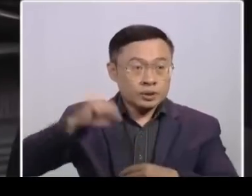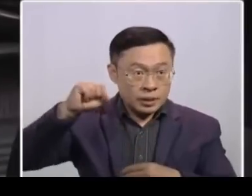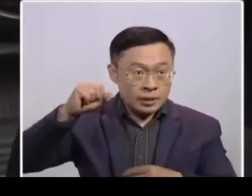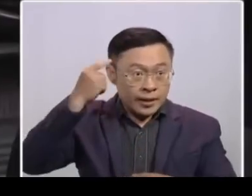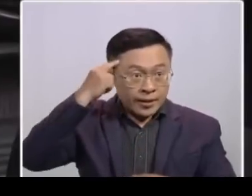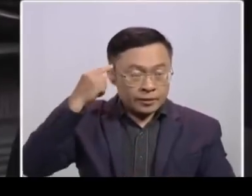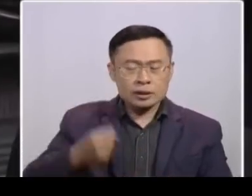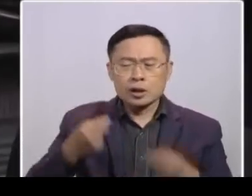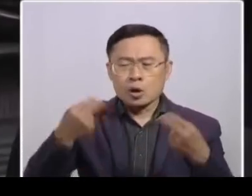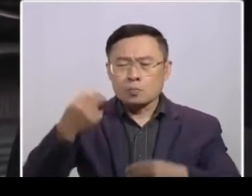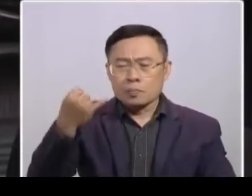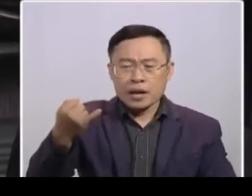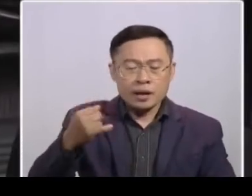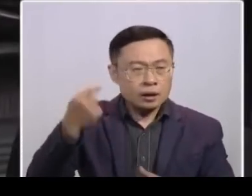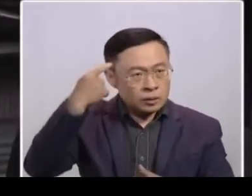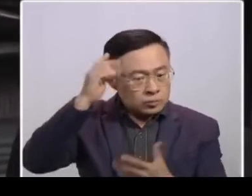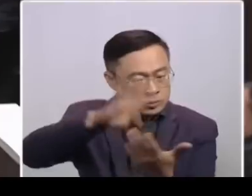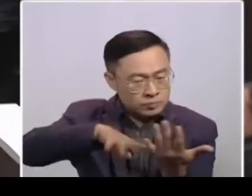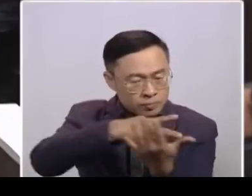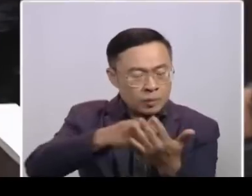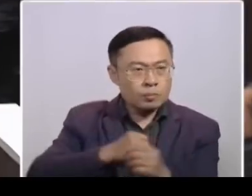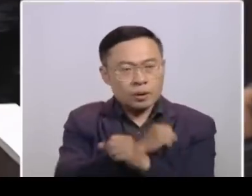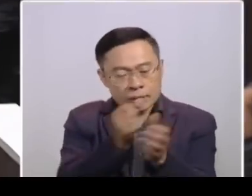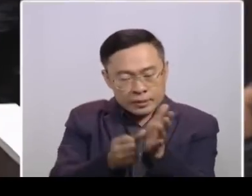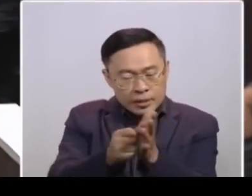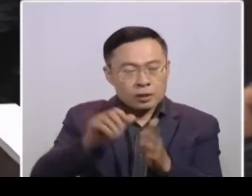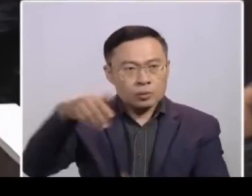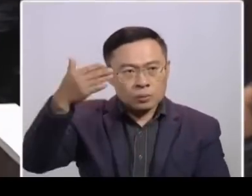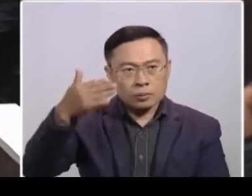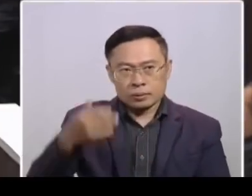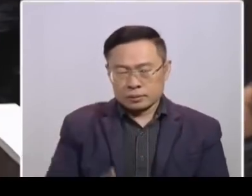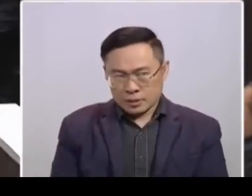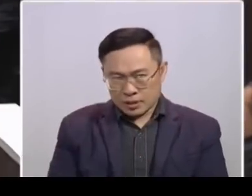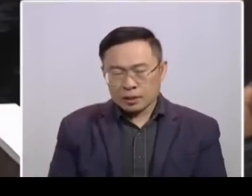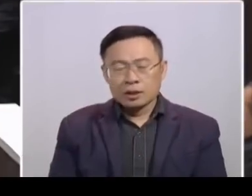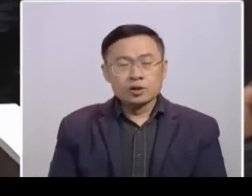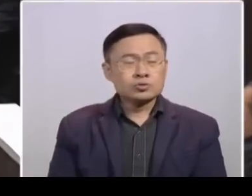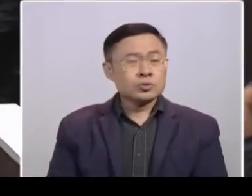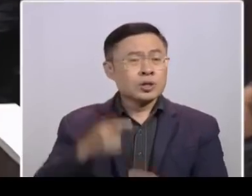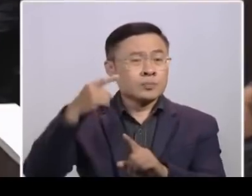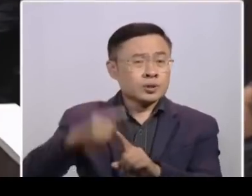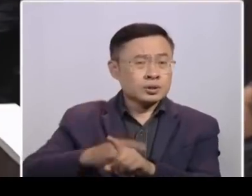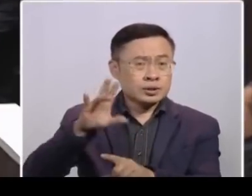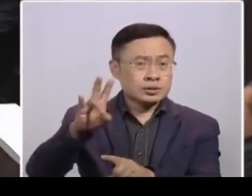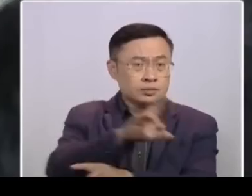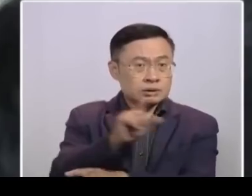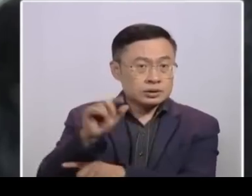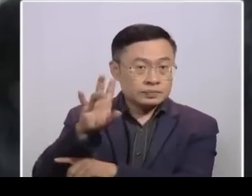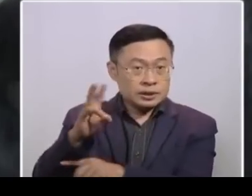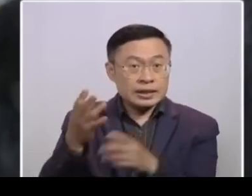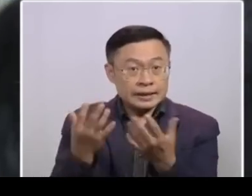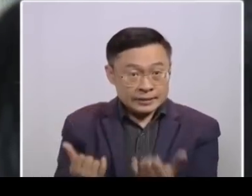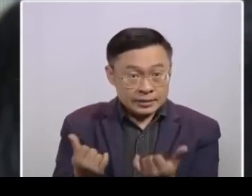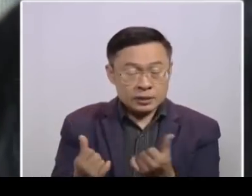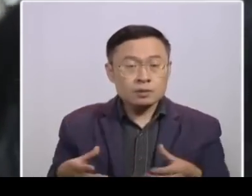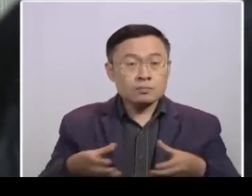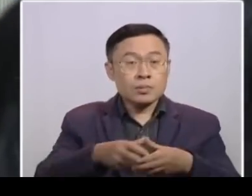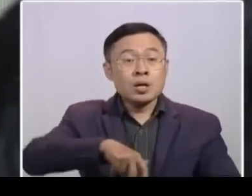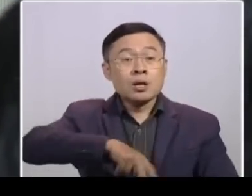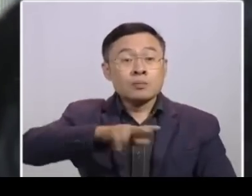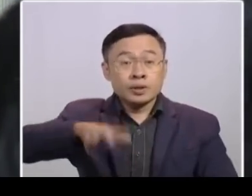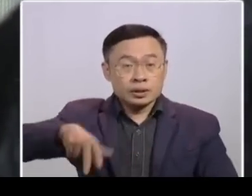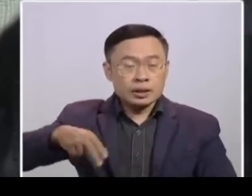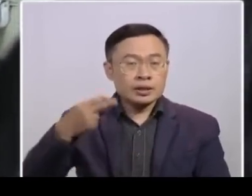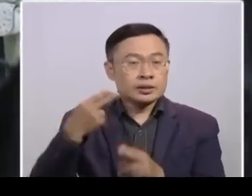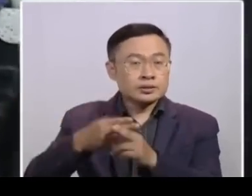าเพื่อไทยเสนอชื่อแคนดิเดตของพรรคเนี่ยเป็นนายกในการประชุมวันที่27นี้แต่ว่ายังจับกับก้าวไกลแล้วไม่ผ่